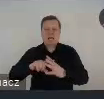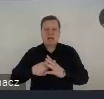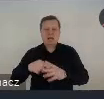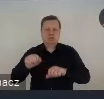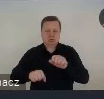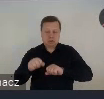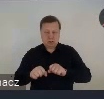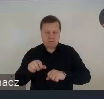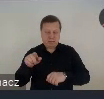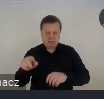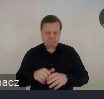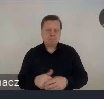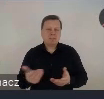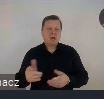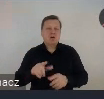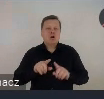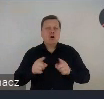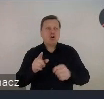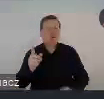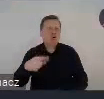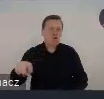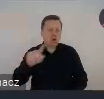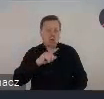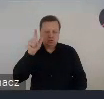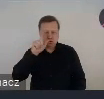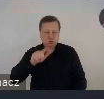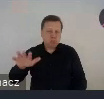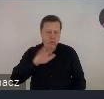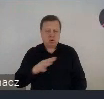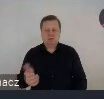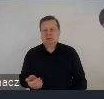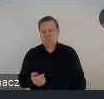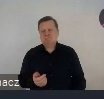Organizacje społeczne, te większe,